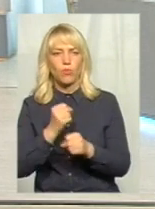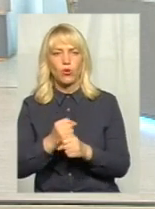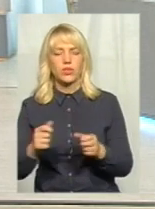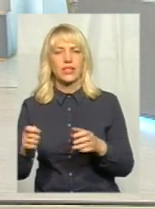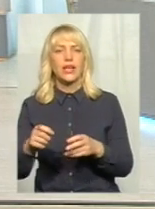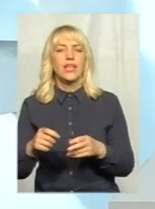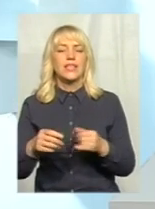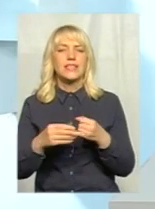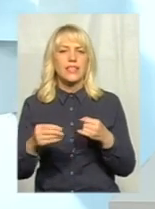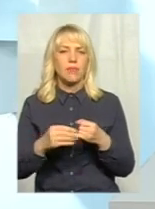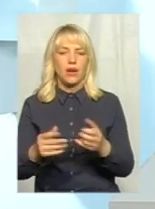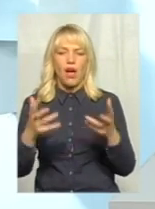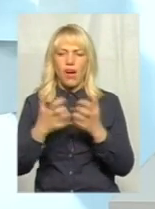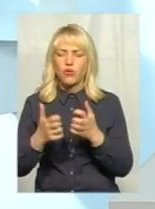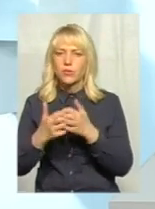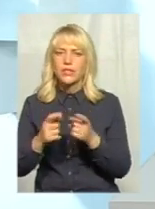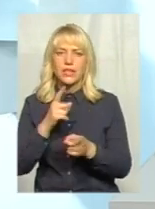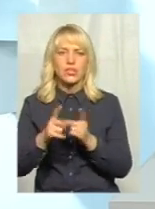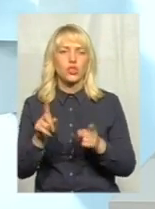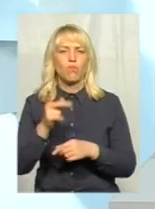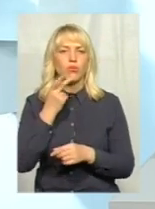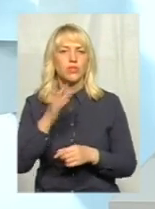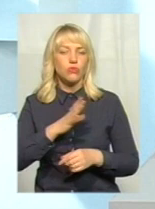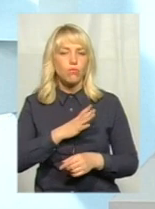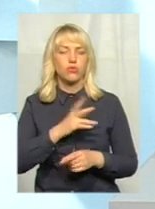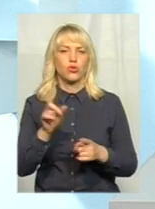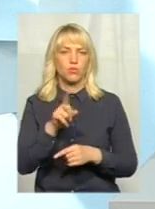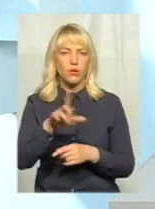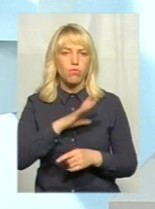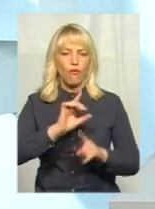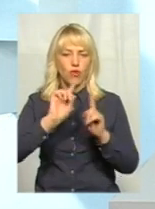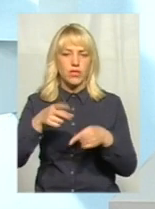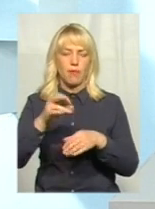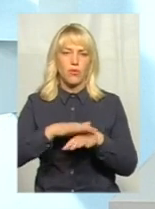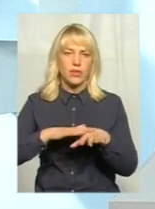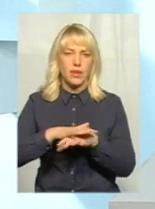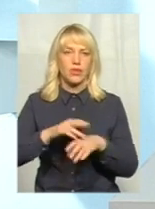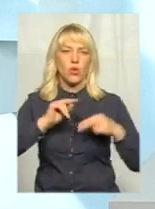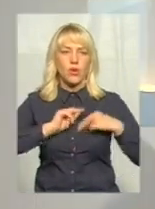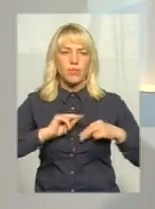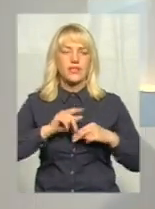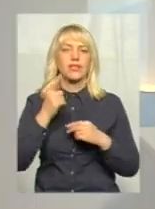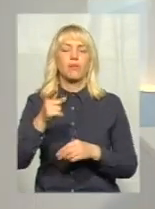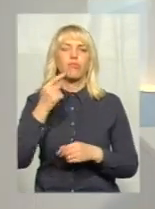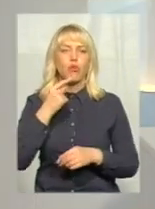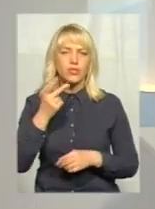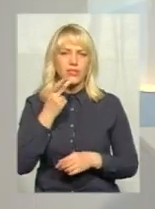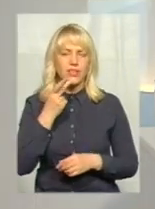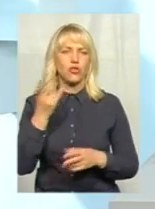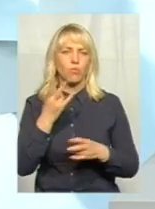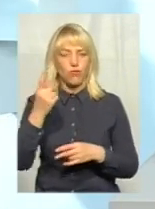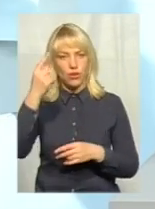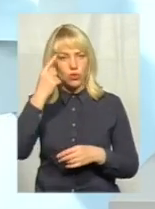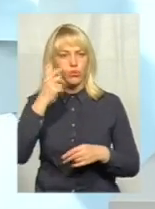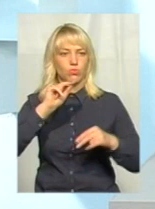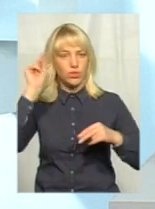автоматизація проходить і постійно, щоб бути в тренді, щоб ти був востребуваний на ринку праці, ти постійно маєш вчитися і працювати от в цій